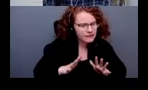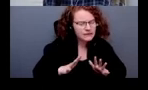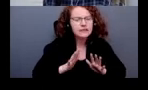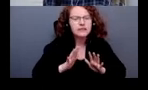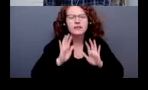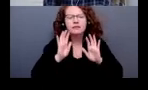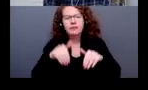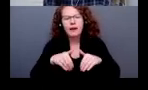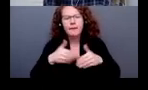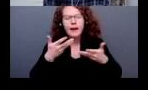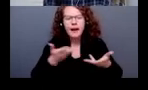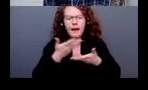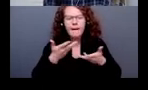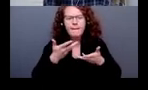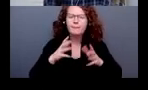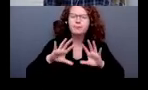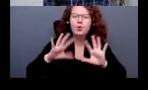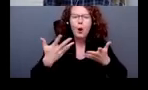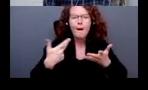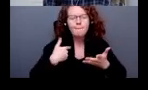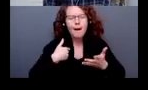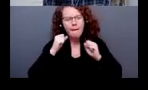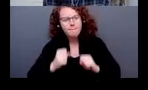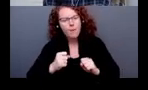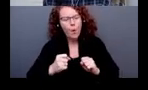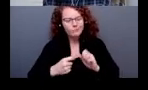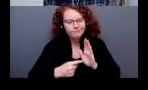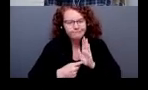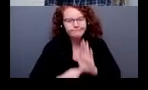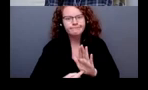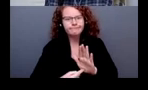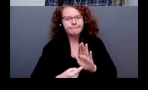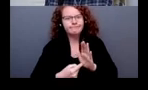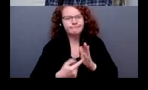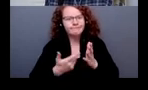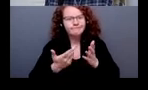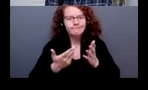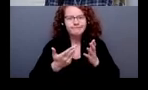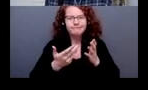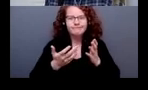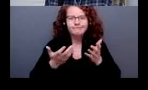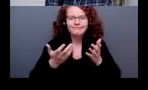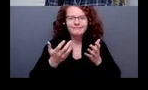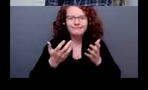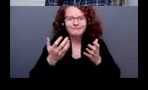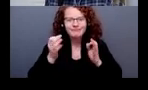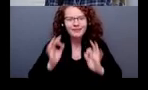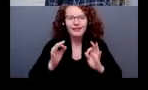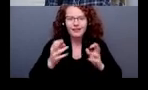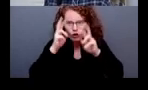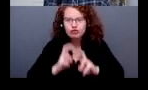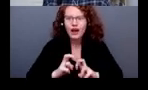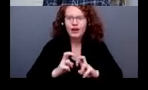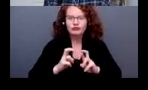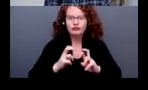dire, aussi qui ait une certaine qualité par rapport à ce que je disais au début, c'est-à-dire que c'est une forme de recherche,